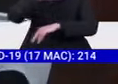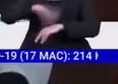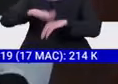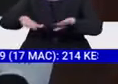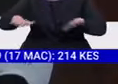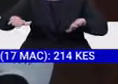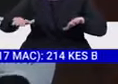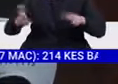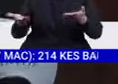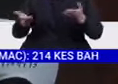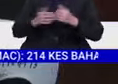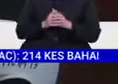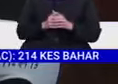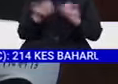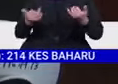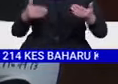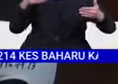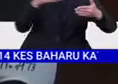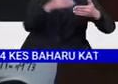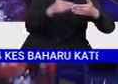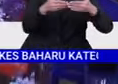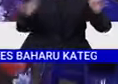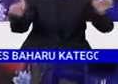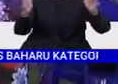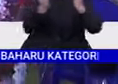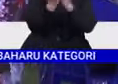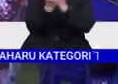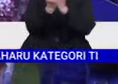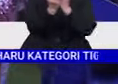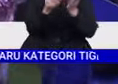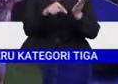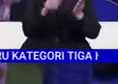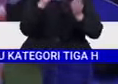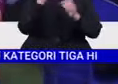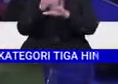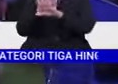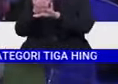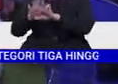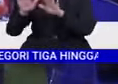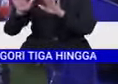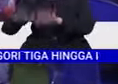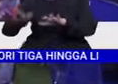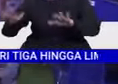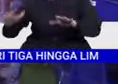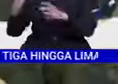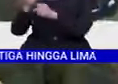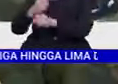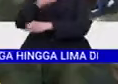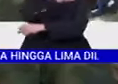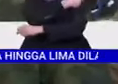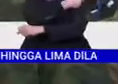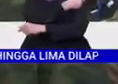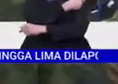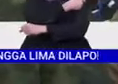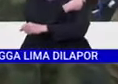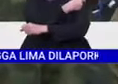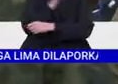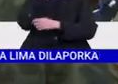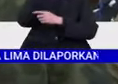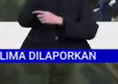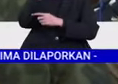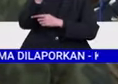menjelang pembukaan persekolahan nanti kita minta agak ramai karena karena sudah mendapat reaksi Ndan ini akan